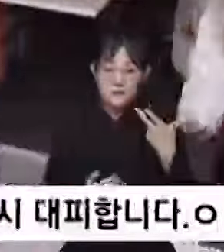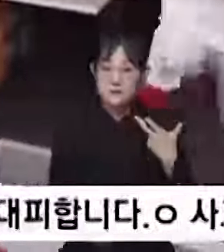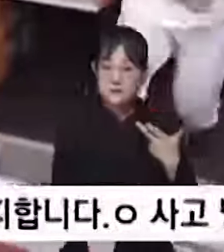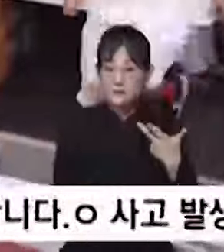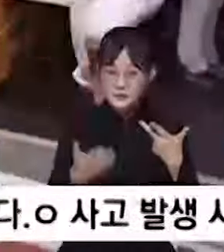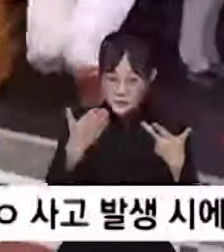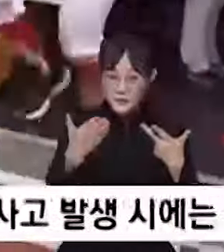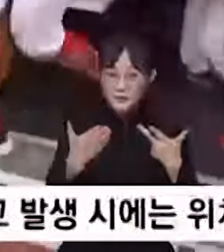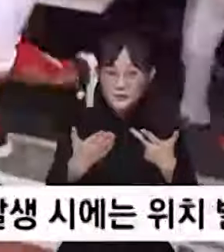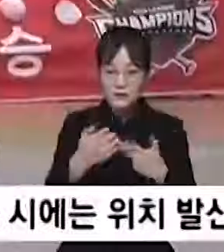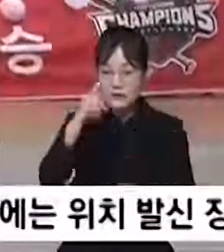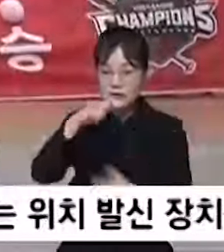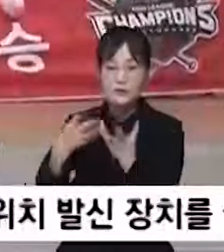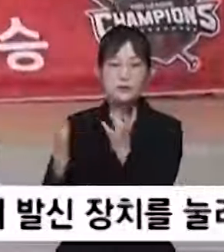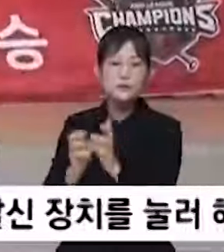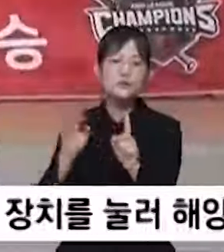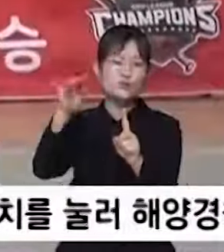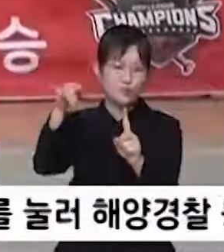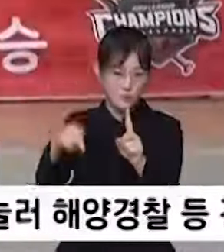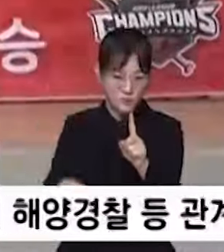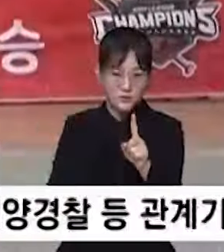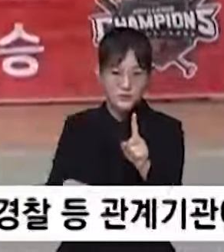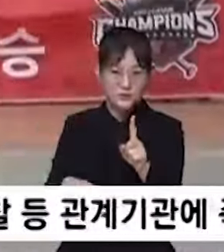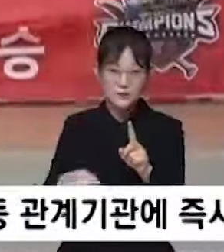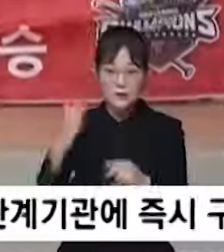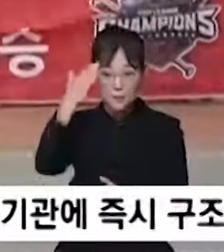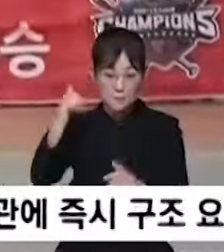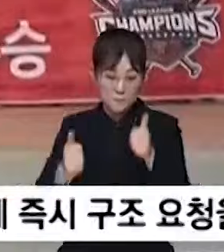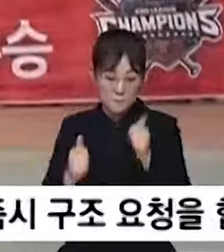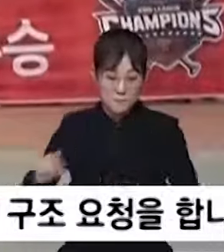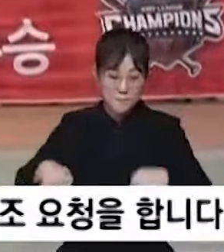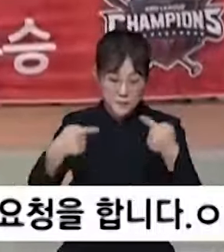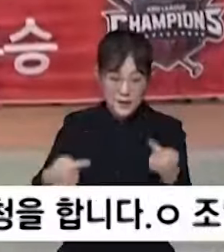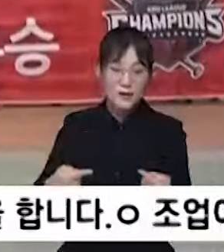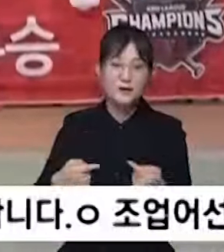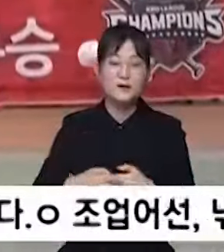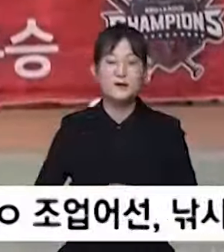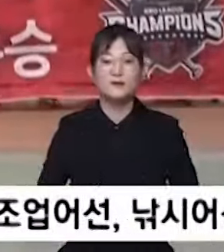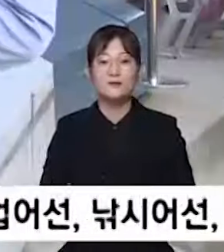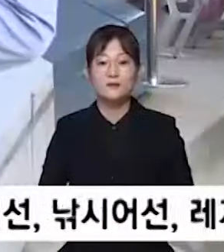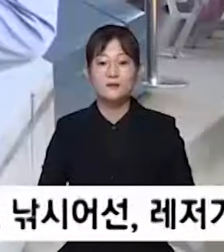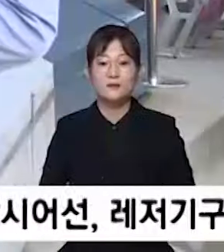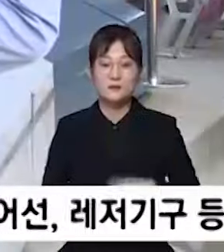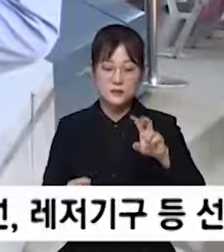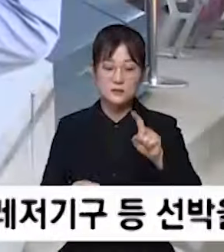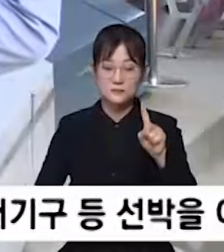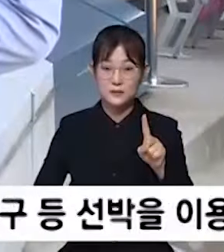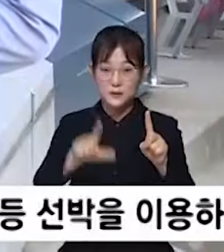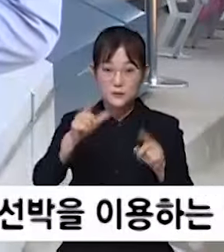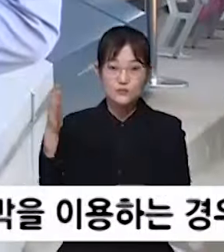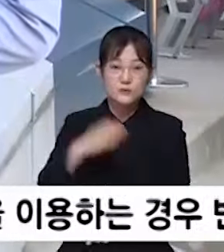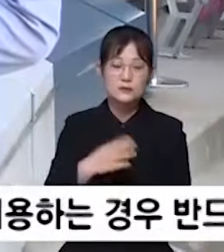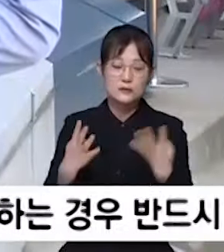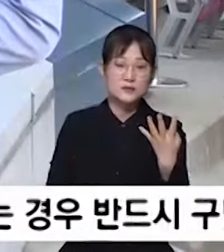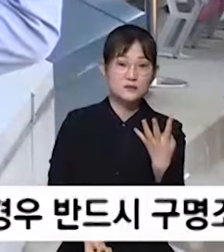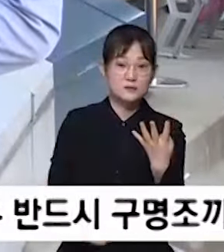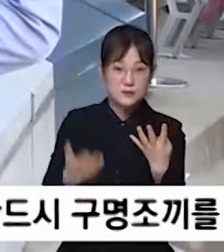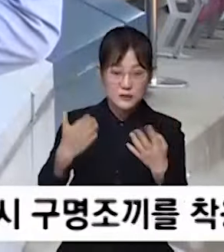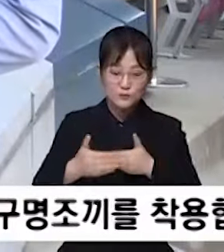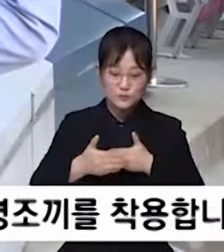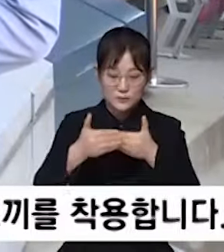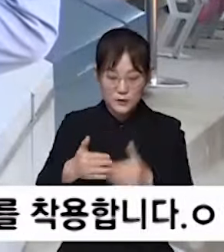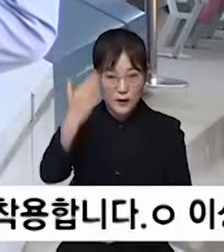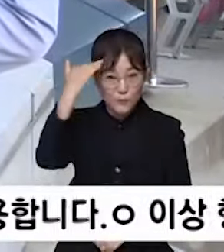87승이라는 팀 최다승을 거두며 한국 시리즈 직행 티켓을 따낸 기아 타이거즈. 오는 21일부터 4선 승제로 치러지는